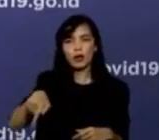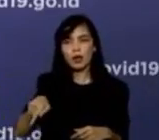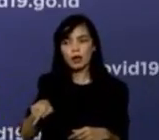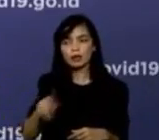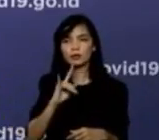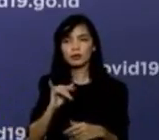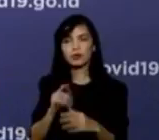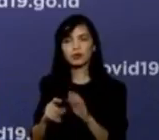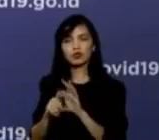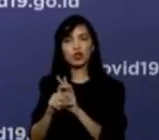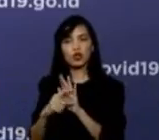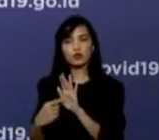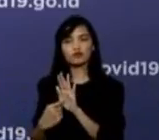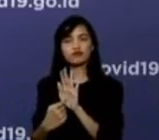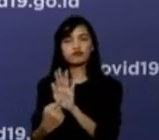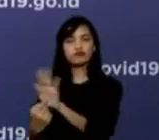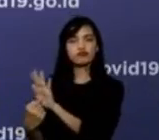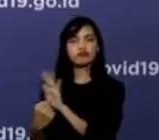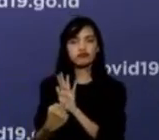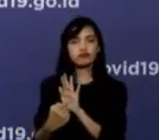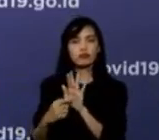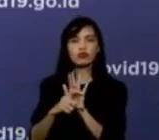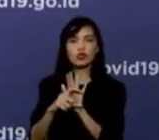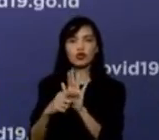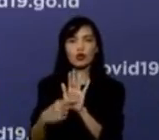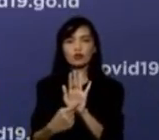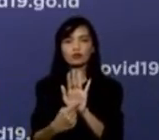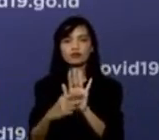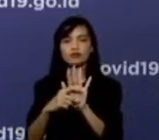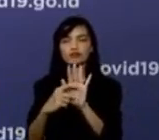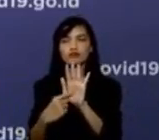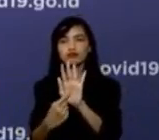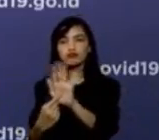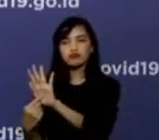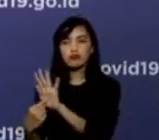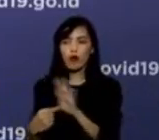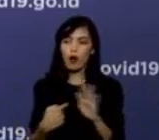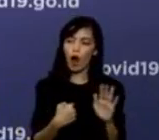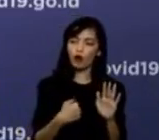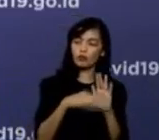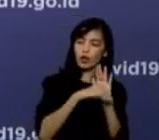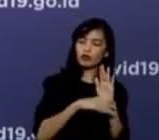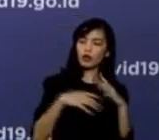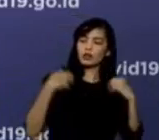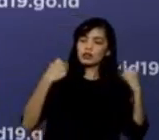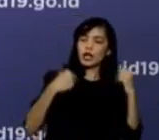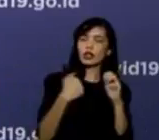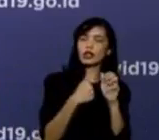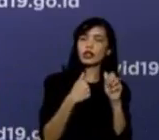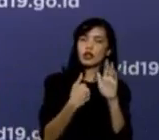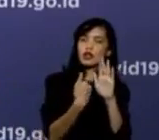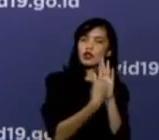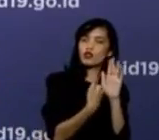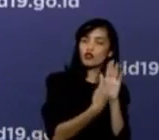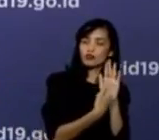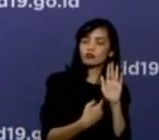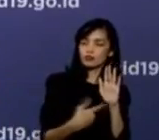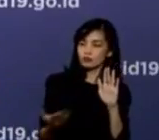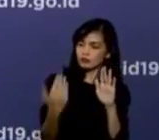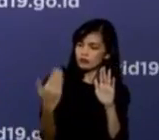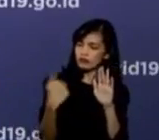kita jadi teladan. Teladan untuk mematuhi protokol kesehatan.